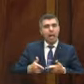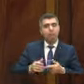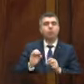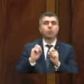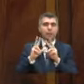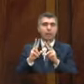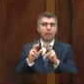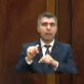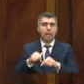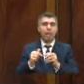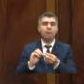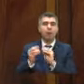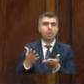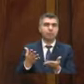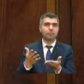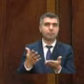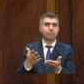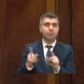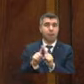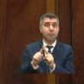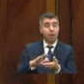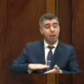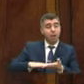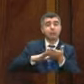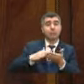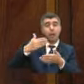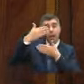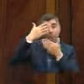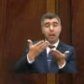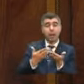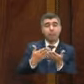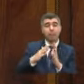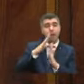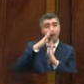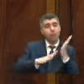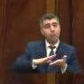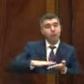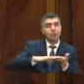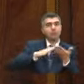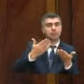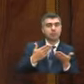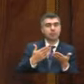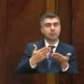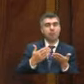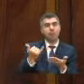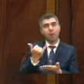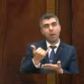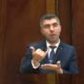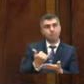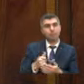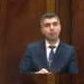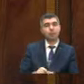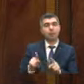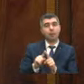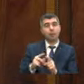المنصف، نصفوا بلادنا ماشي كنصفوا حكومة ولا رئيس حكومة ولا وزير معين، ننصف المغرب. وانا عمدا